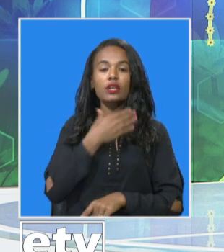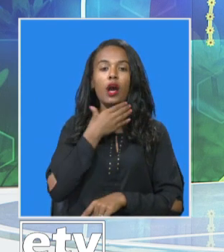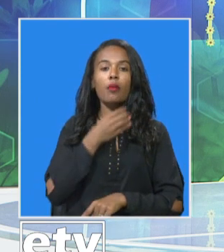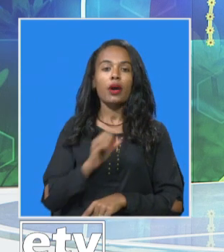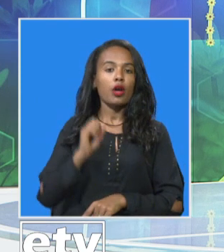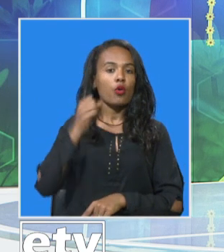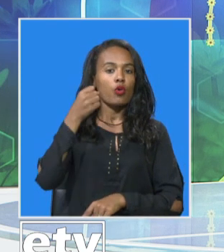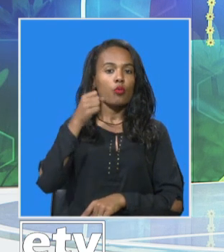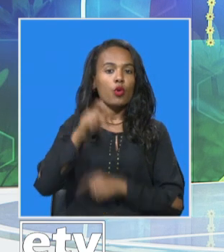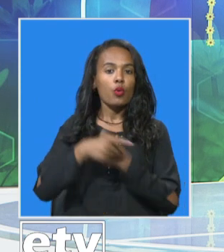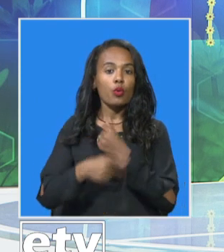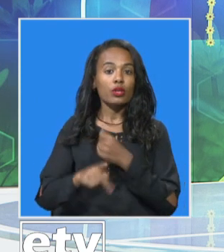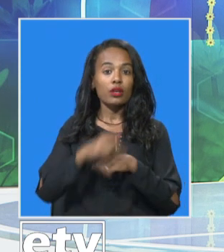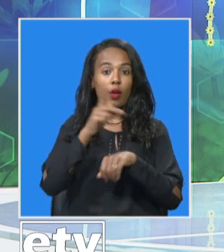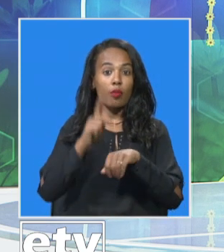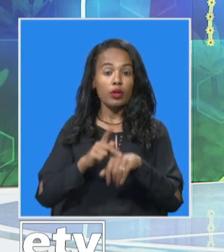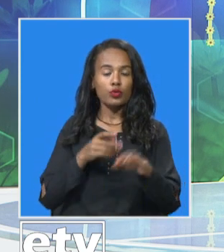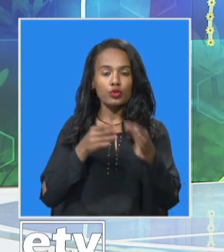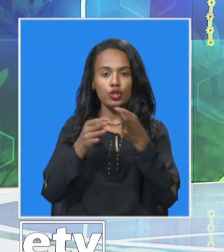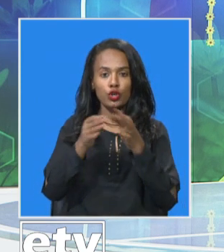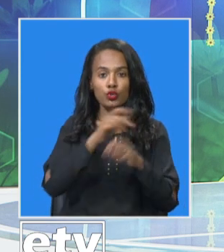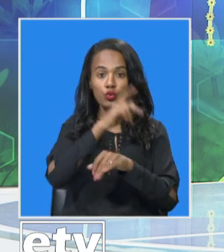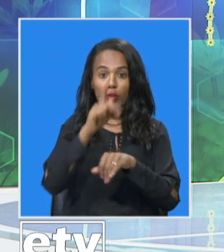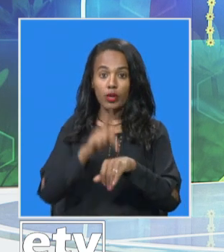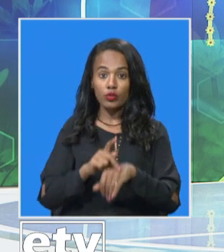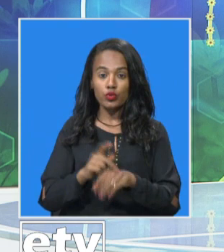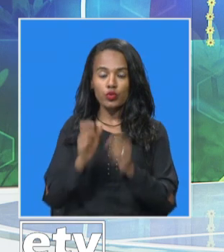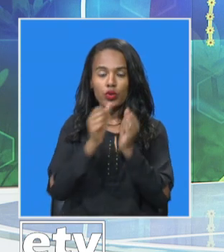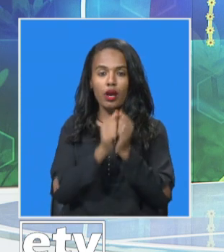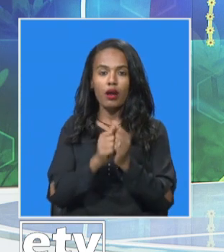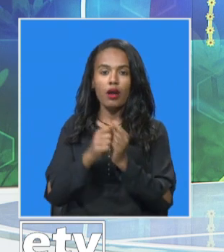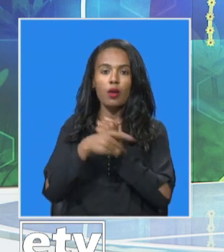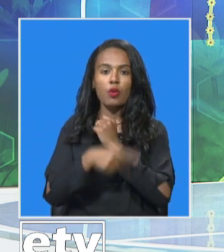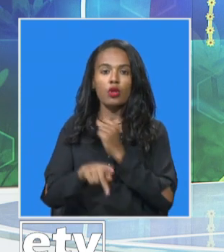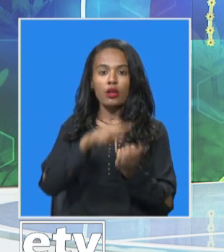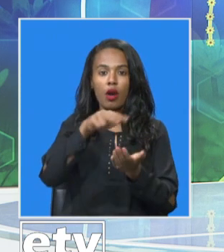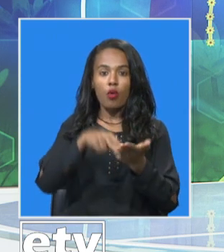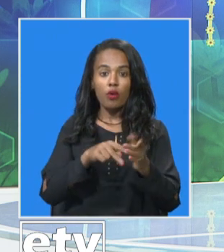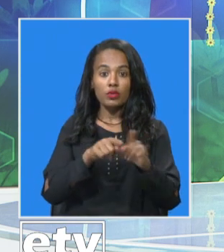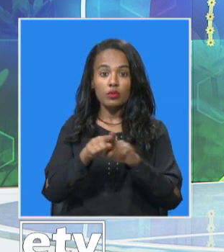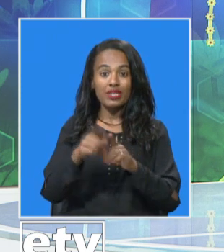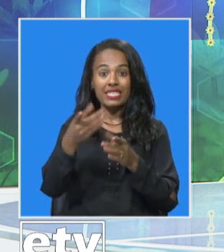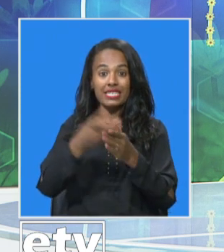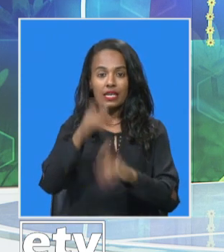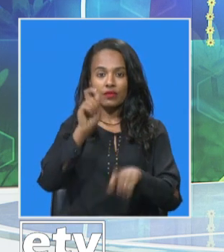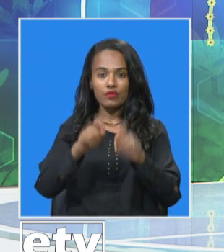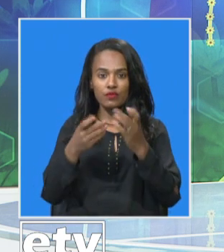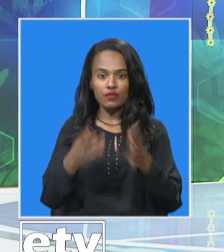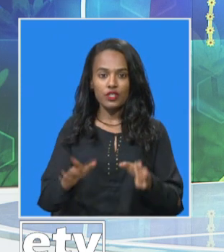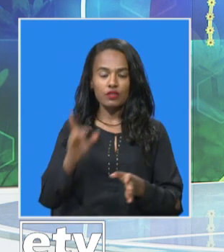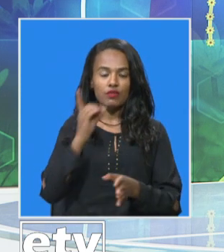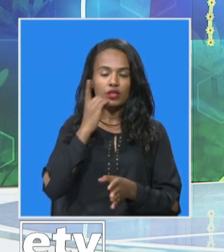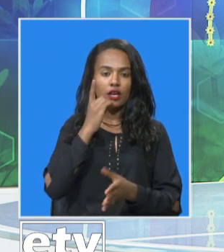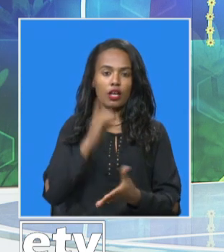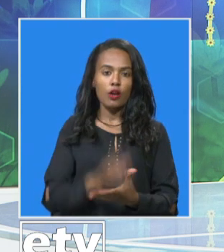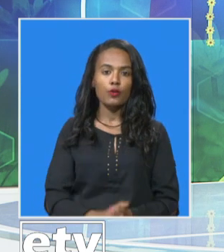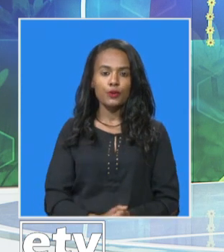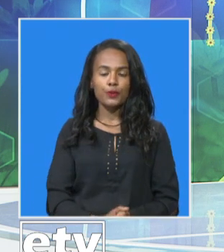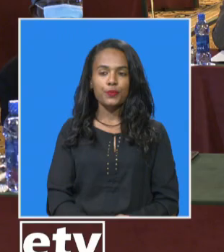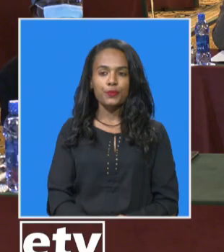የአማራና የኦሮሞ የፖለቲካ ፓርቲዎች ገለጹ። ፓርቲዎቹ የጋራ የፖለቲካ አቋሞች ስምምነት ሰነድም ተፈራርመዋል። ፋሲካ ያያሌው ዝርዝር